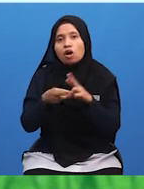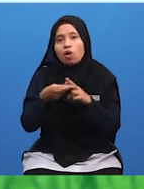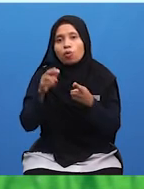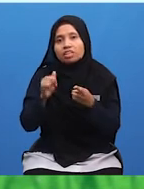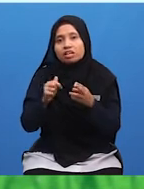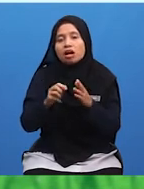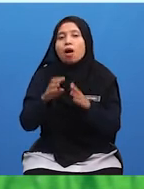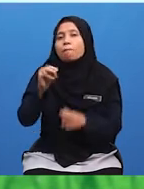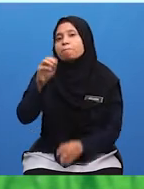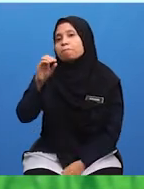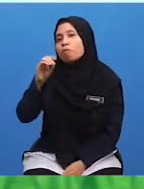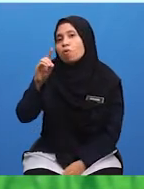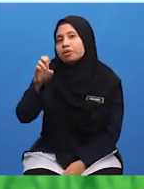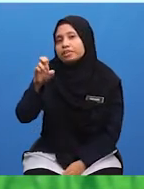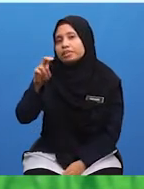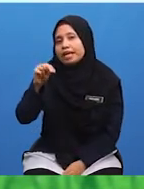tinggi sahaja.